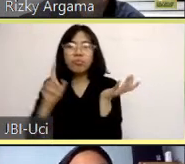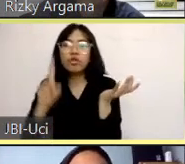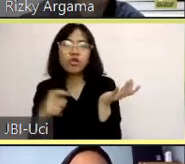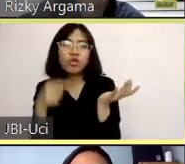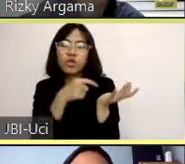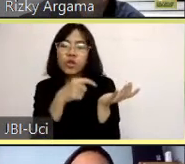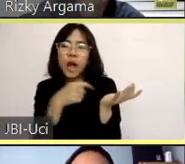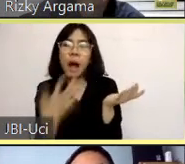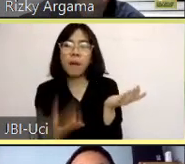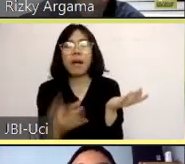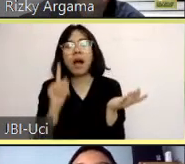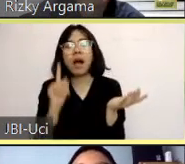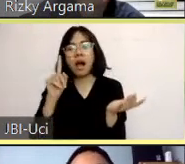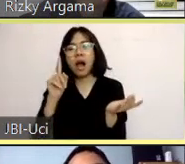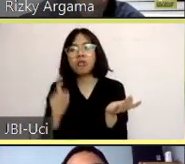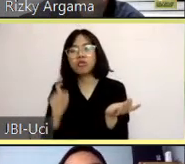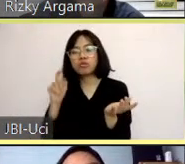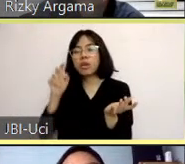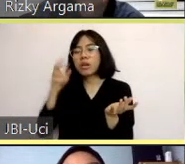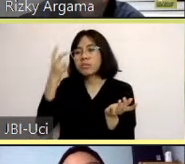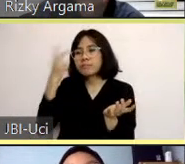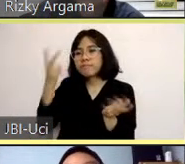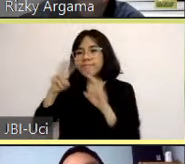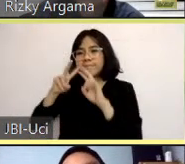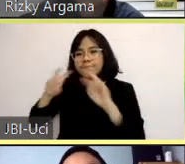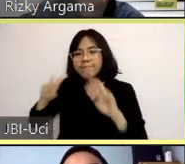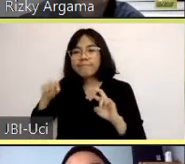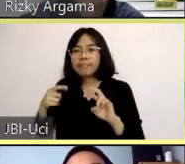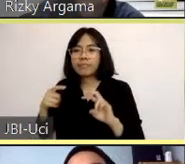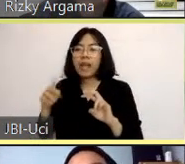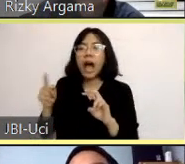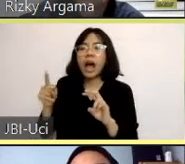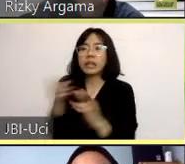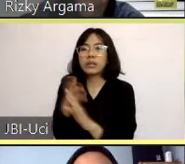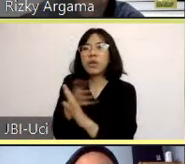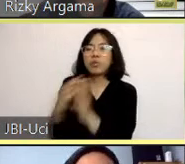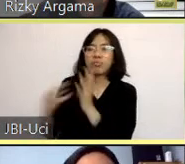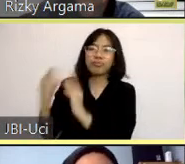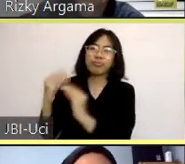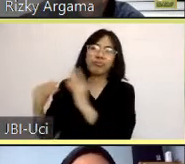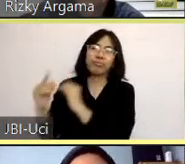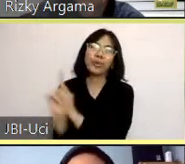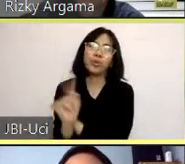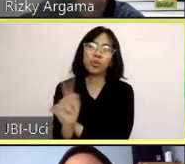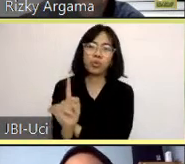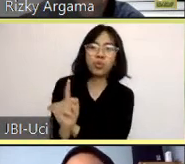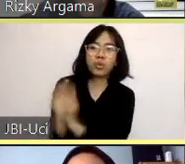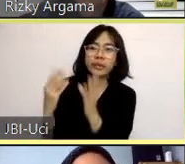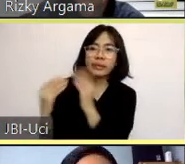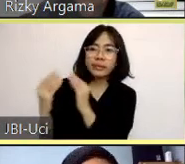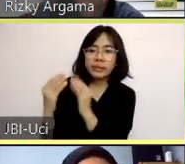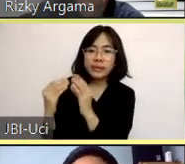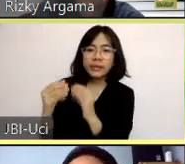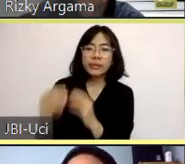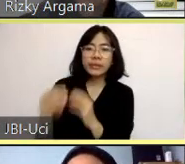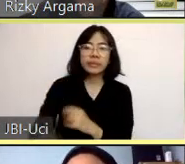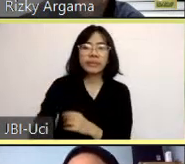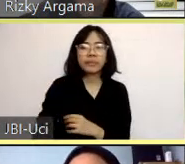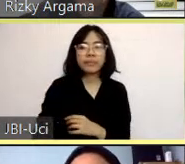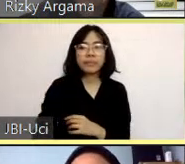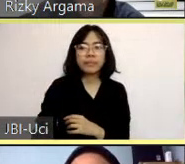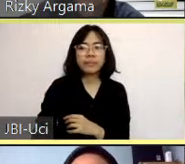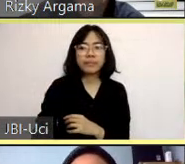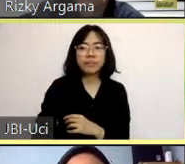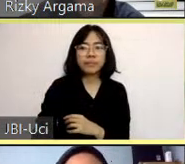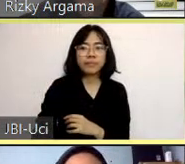juga kita harus bisa membaca bersama situasi yang akan terjadi kira-kira di